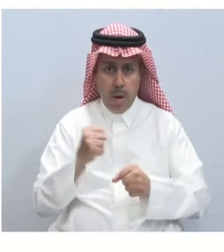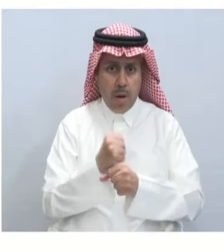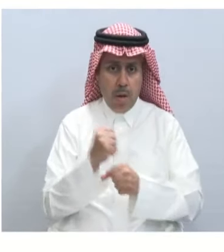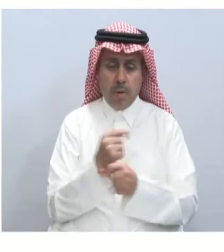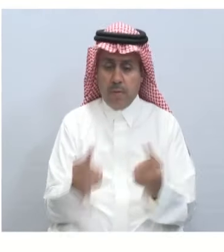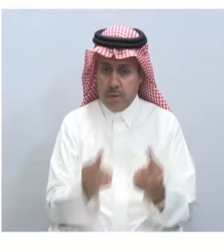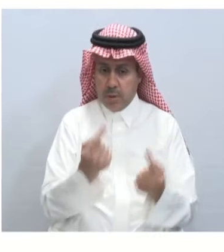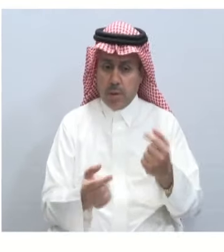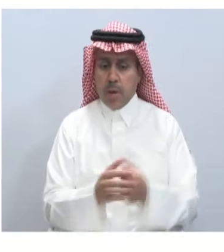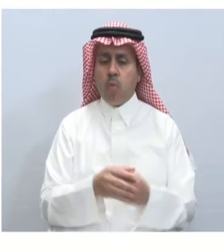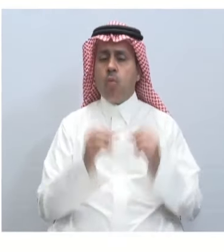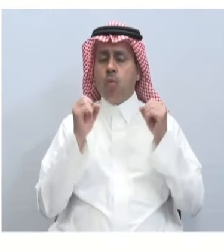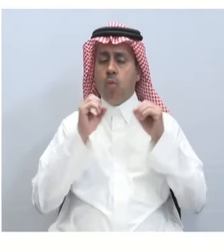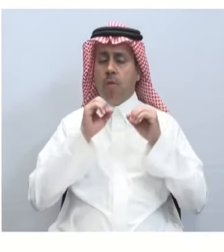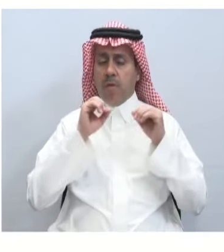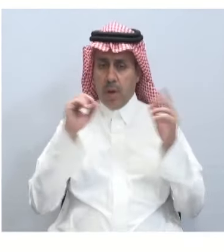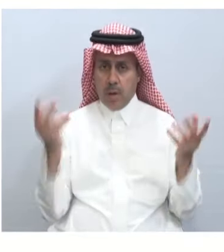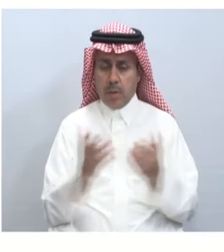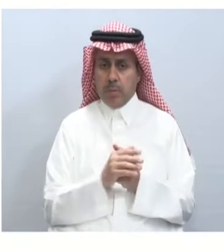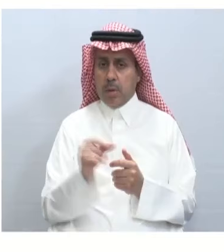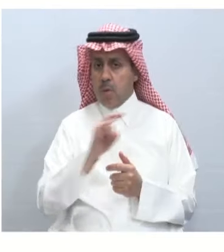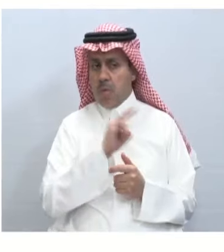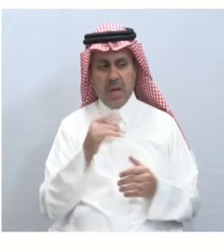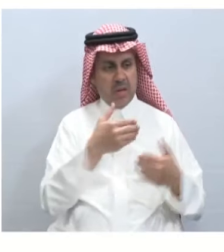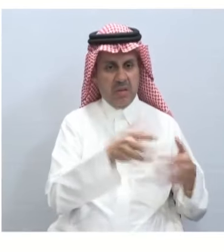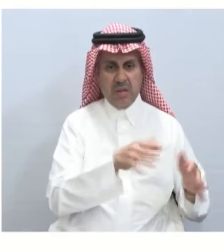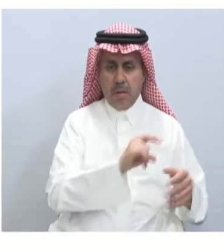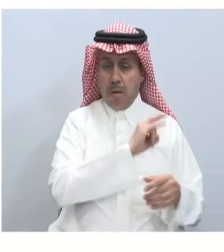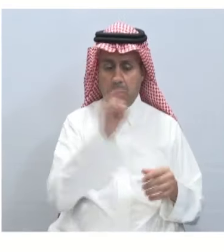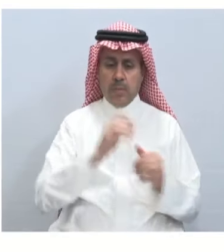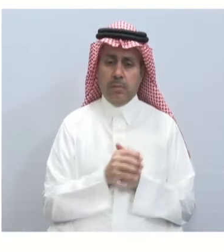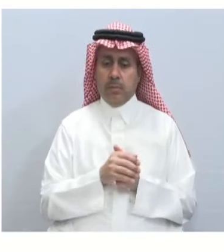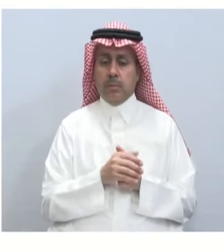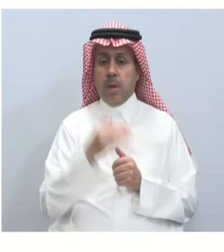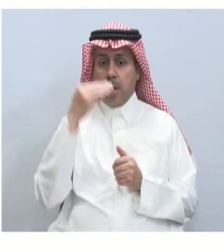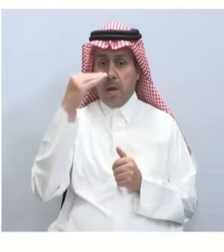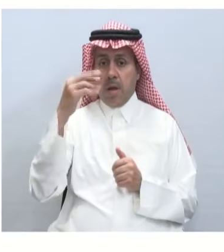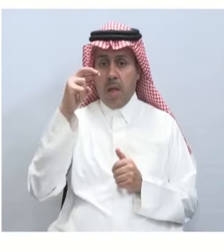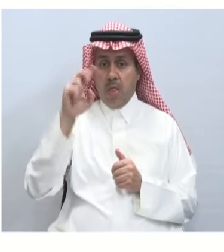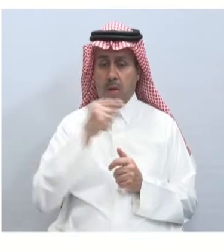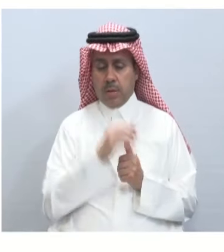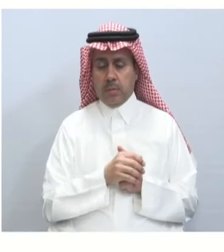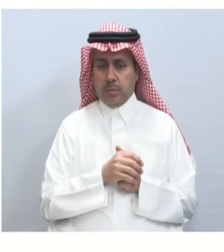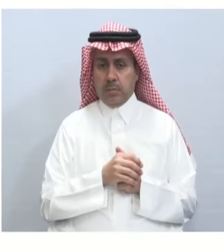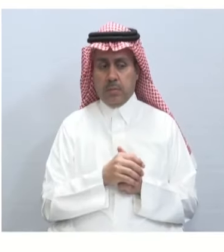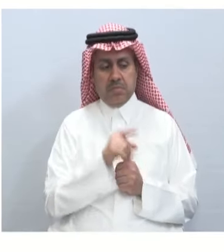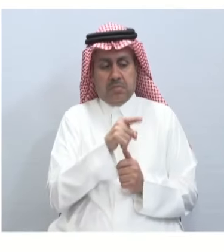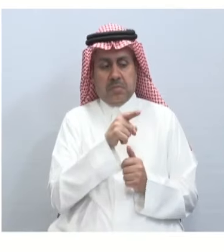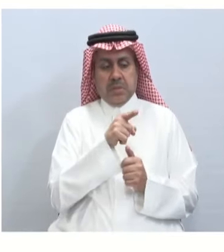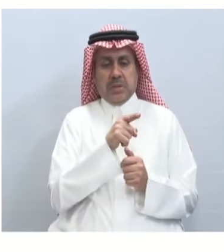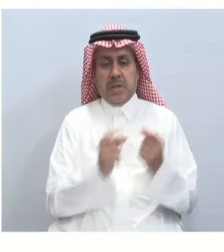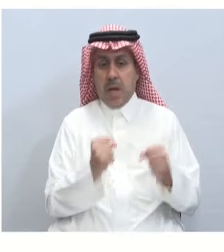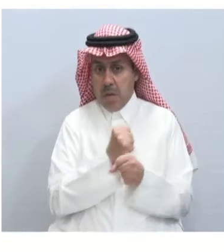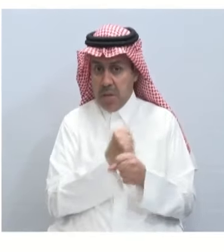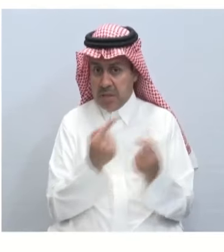وفي غيرها ولا احت تقر شيئا منها نعم يحذر الانسان ان يحتقر اي